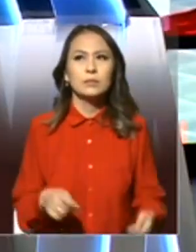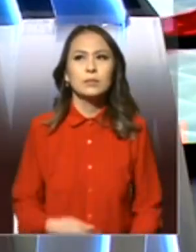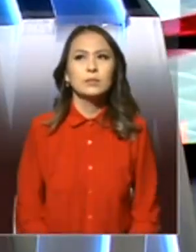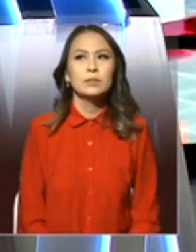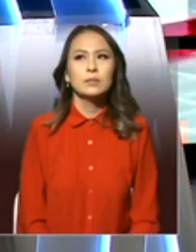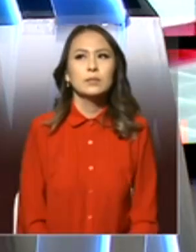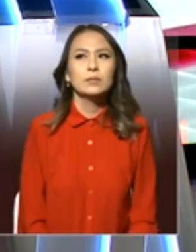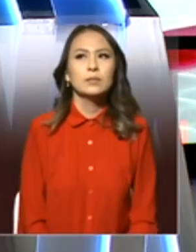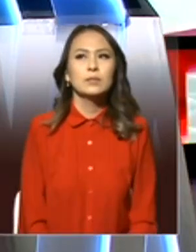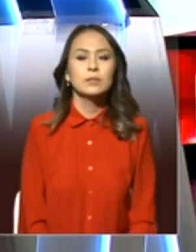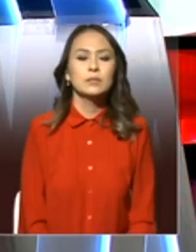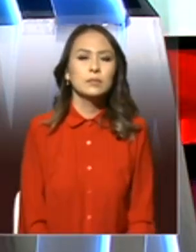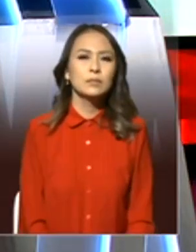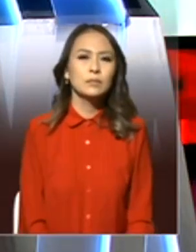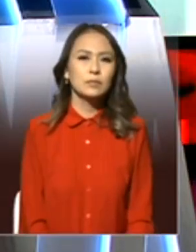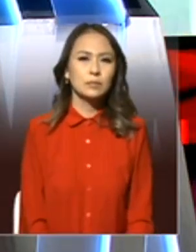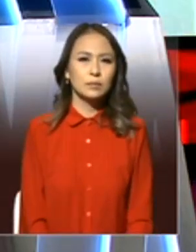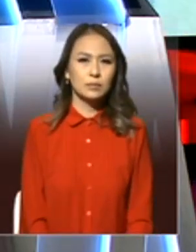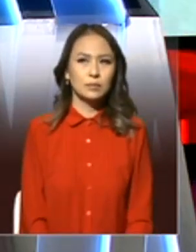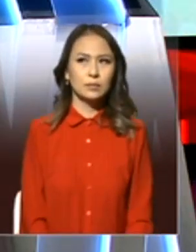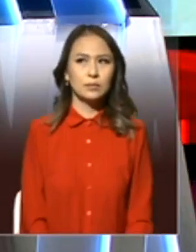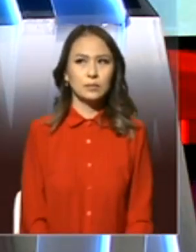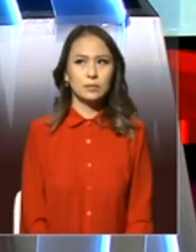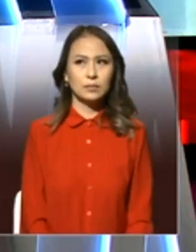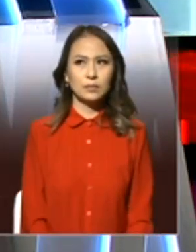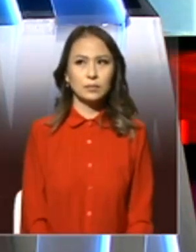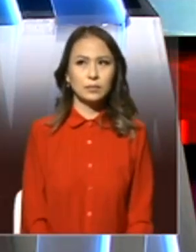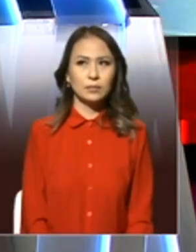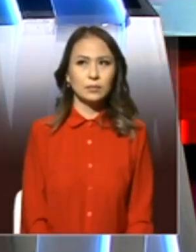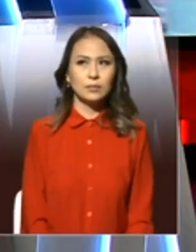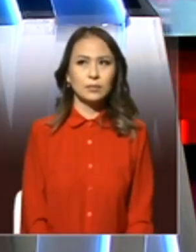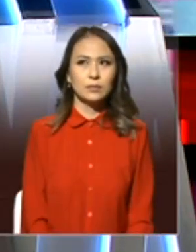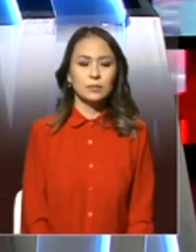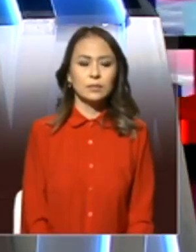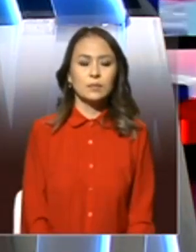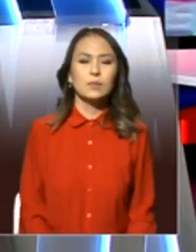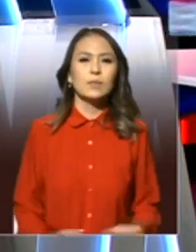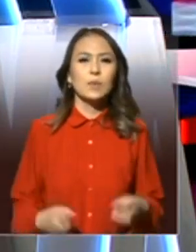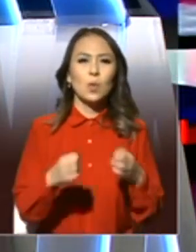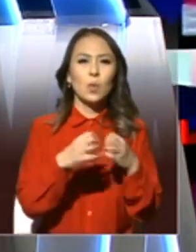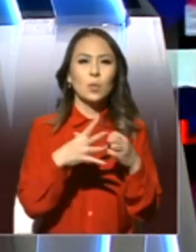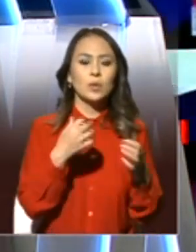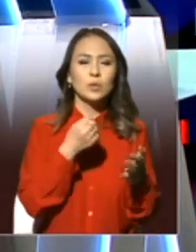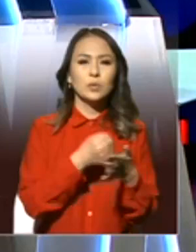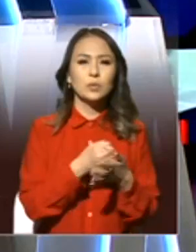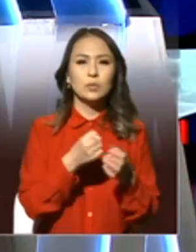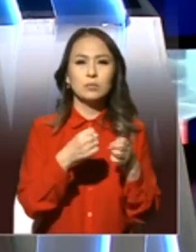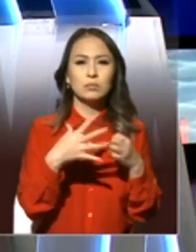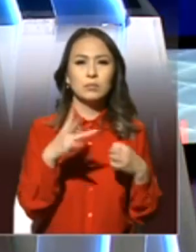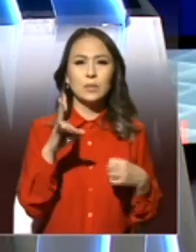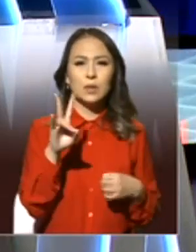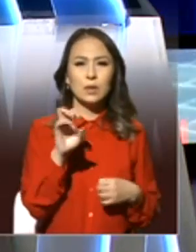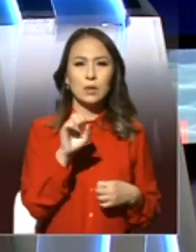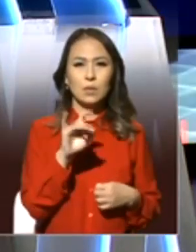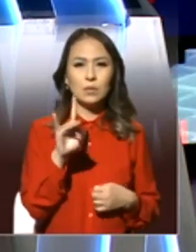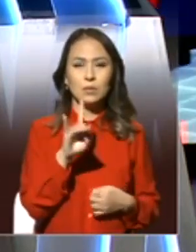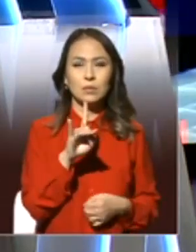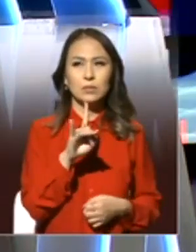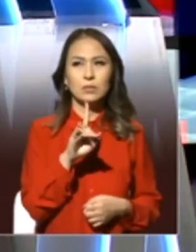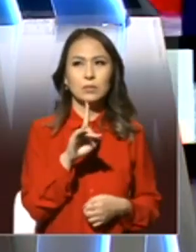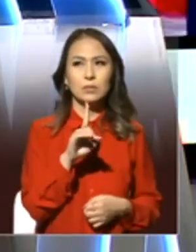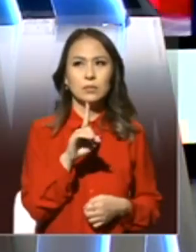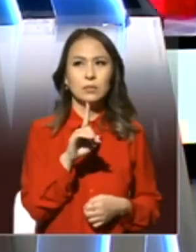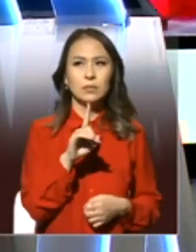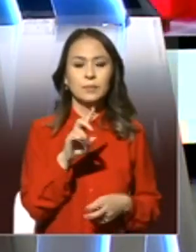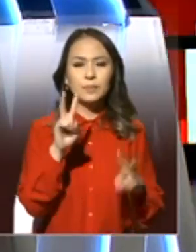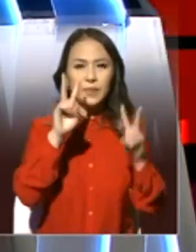Нұреке айтып отыр ғой, әріптесіміз. Бұл жерде 15 наурызға дейін осы